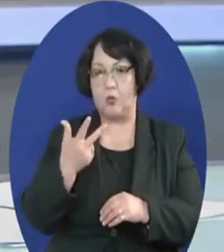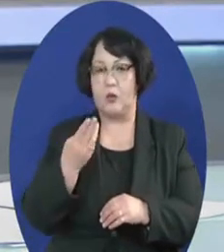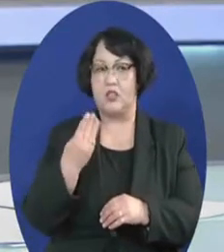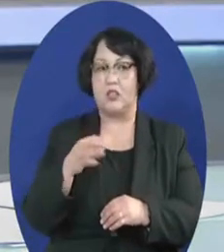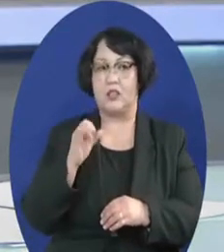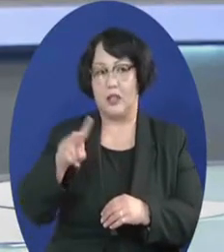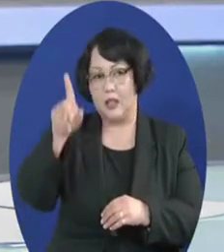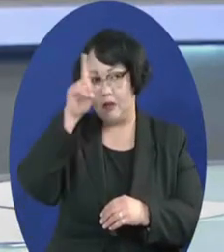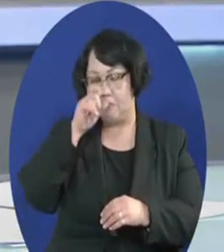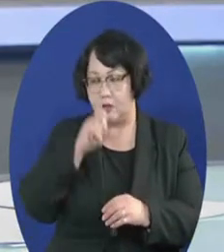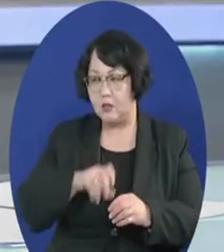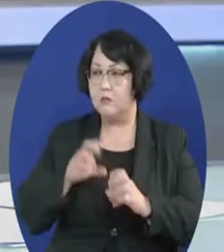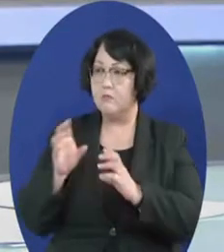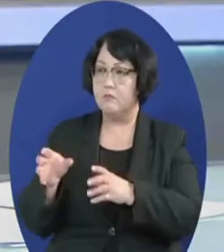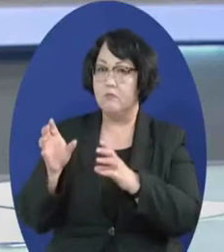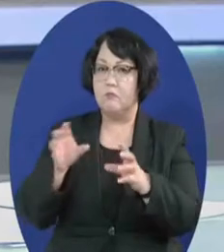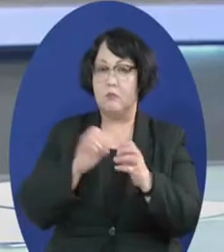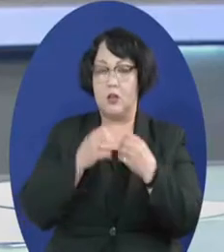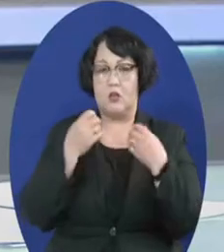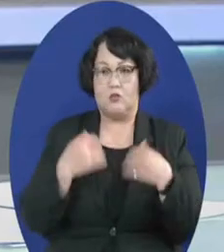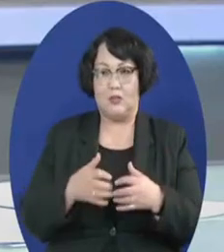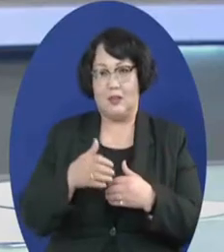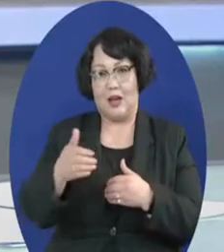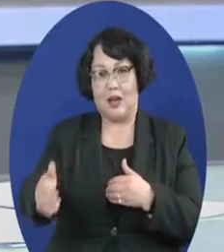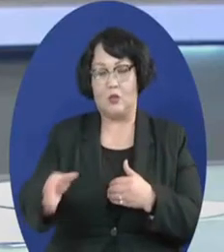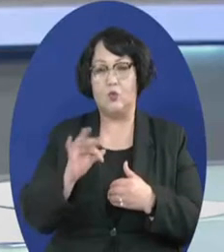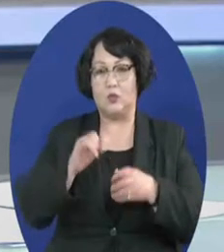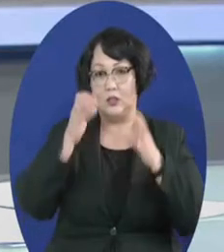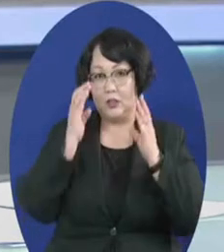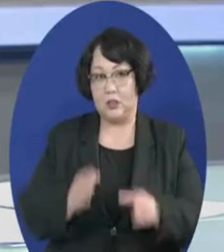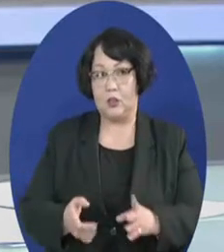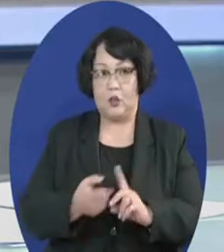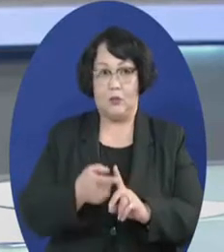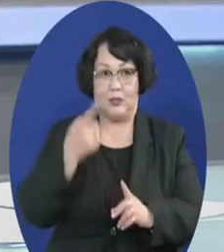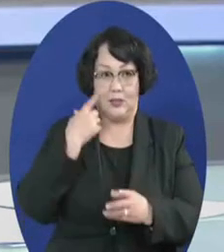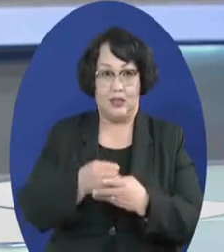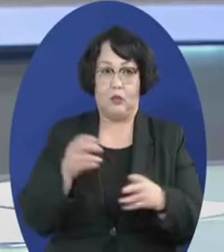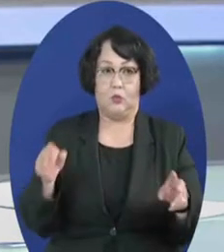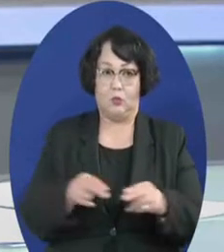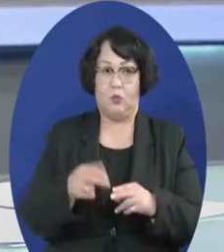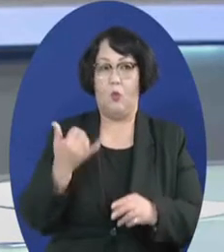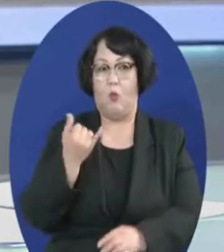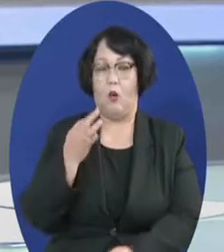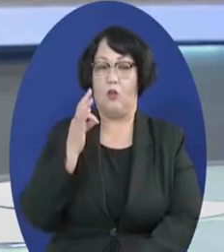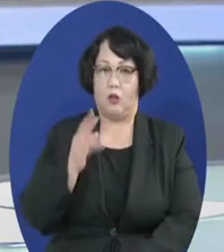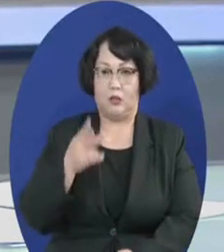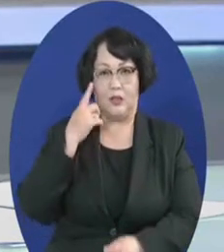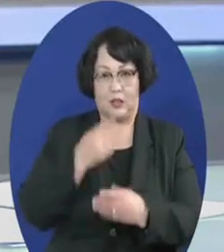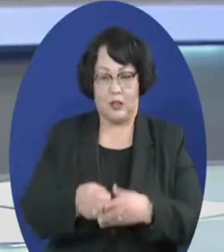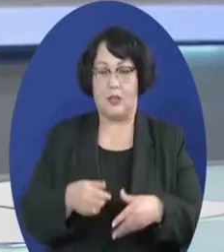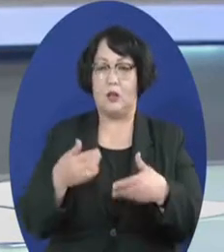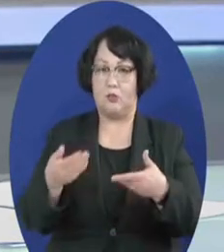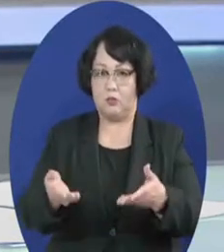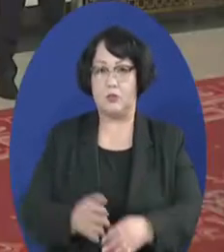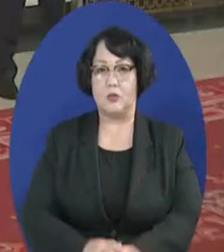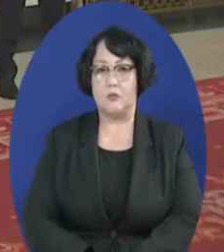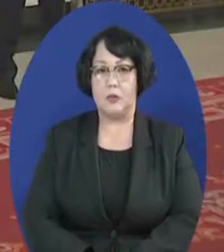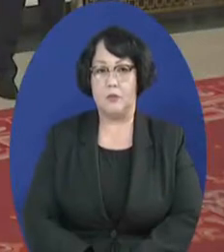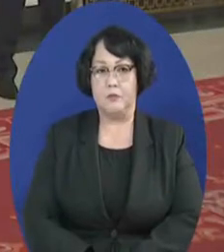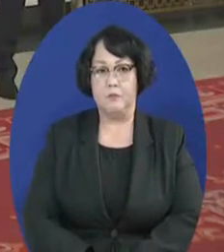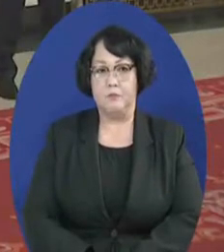уултын явцдаа танилцсан юм аа. Ингээд цаашид шийдвэрлэх асуудлыг багтаасан санал дүгнэлтээ улсын анцгаа комист хөргүүлж байна.